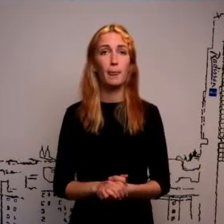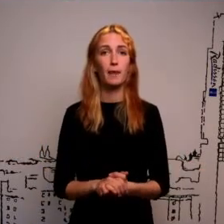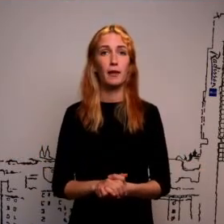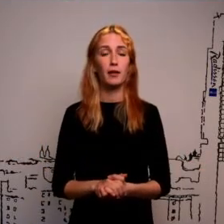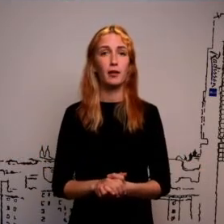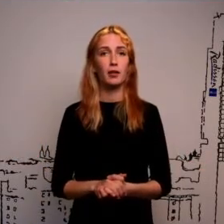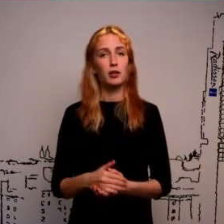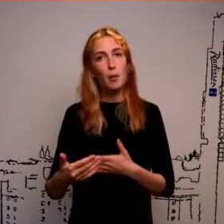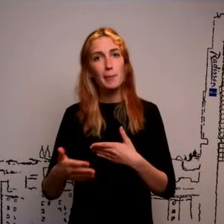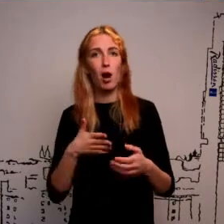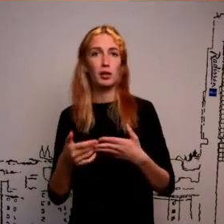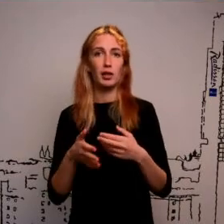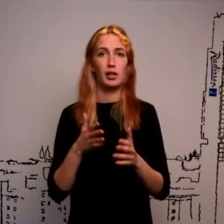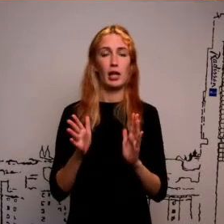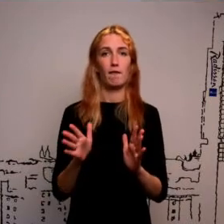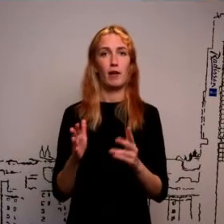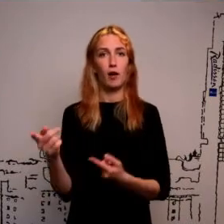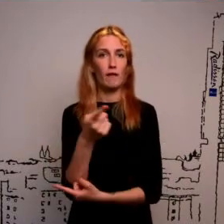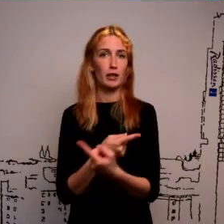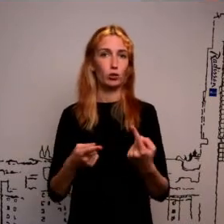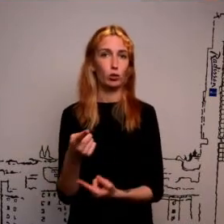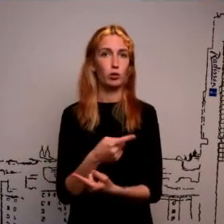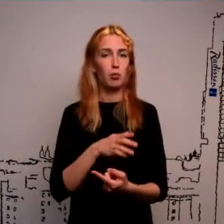väga praktilise vestluse eest. Ma